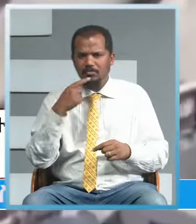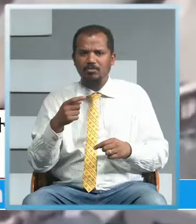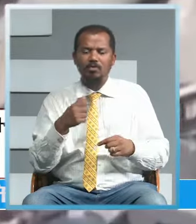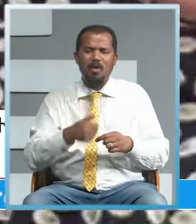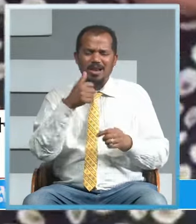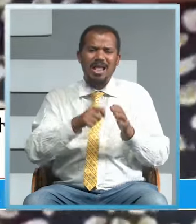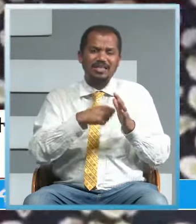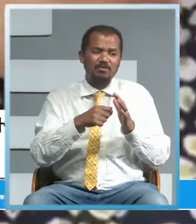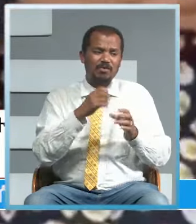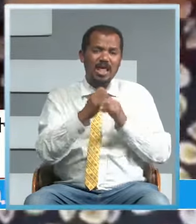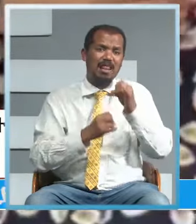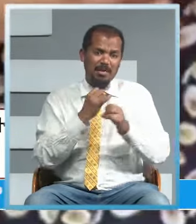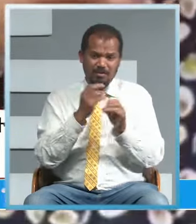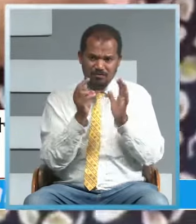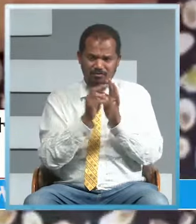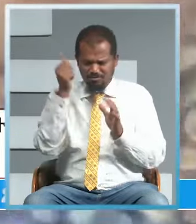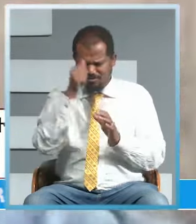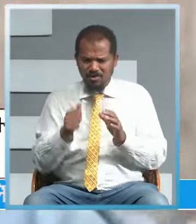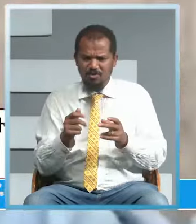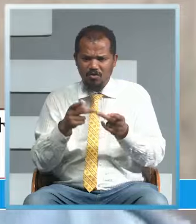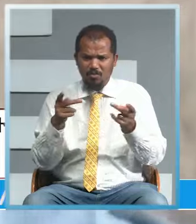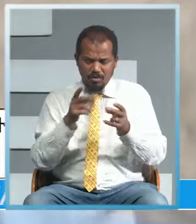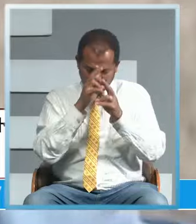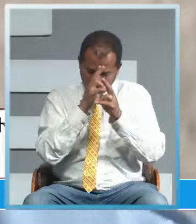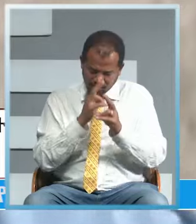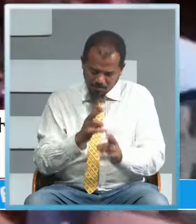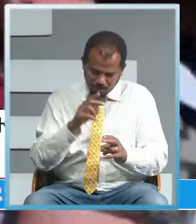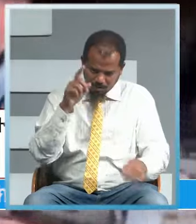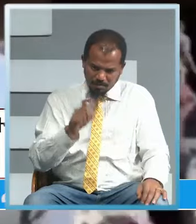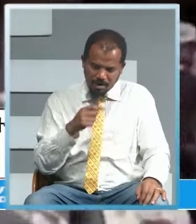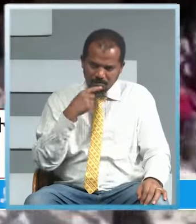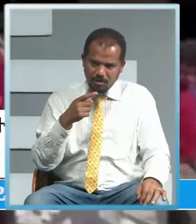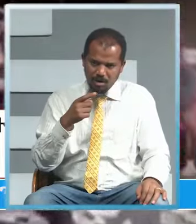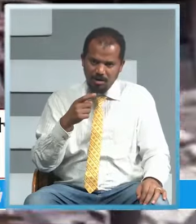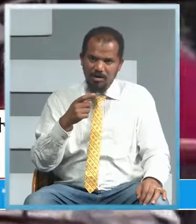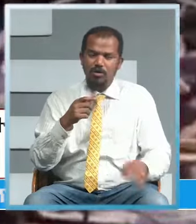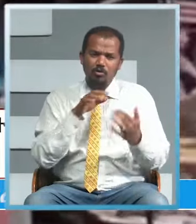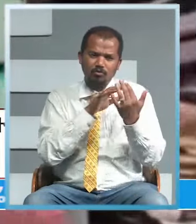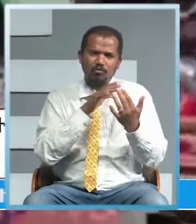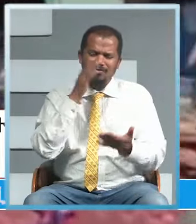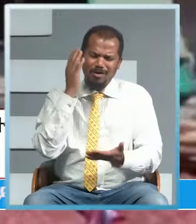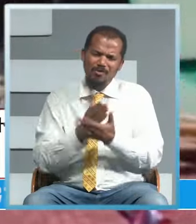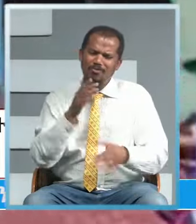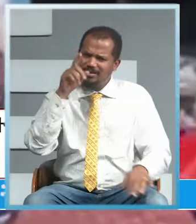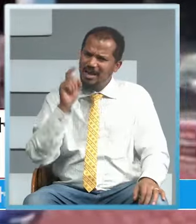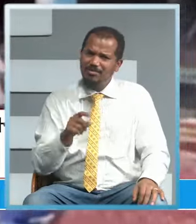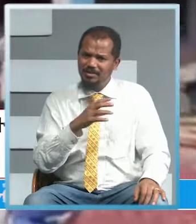ያወግዛል ብለዋል። ዋና ጸሐፊው የዓለም አቀፍ ህጎች በማንኛውም ቦታ ሊከበሩ ይገባል ብለዋል። ጉተሬዝ